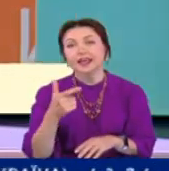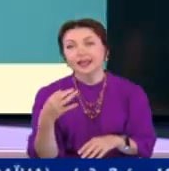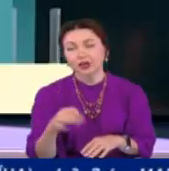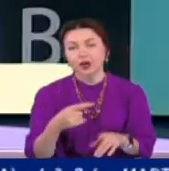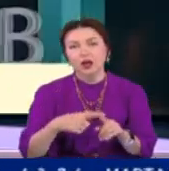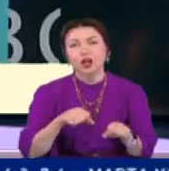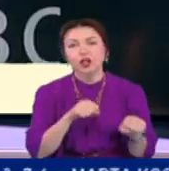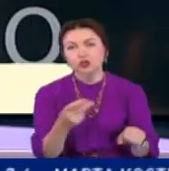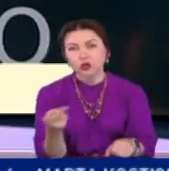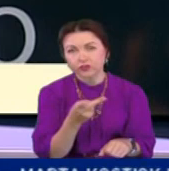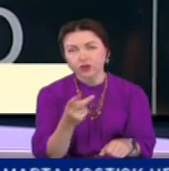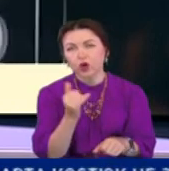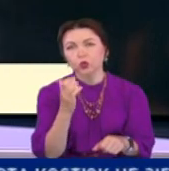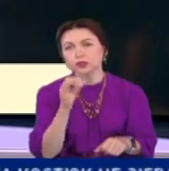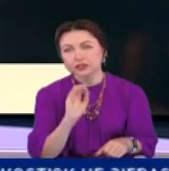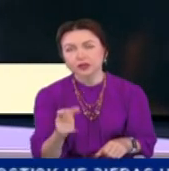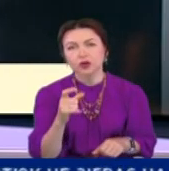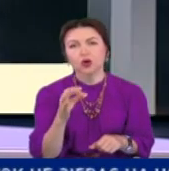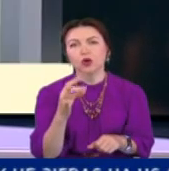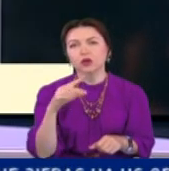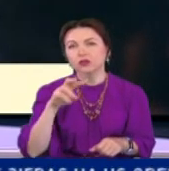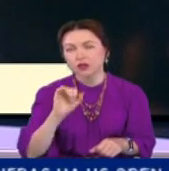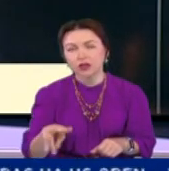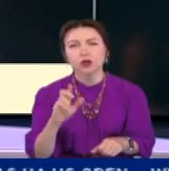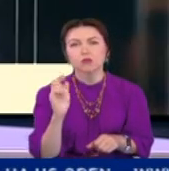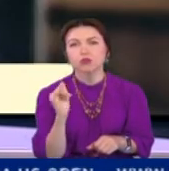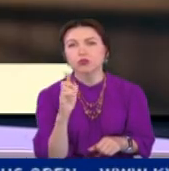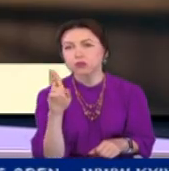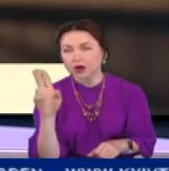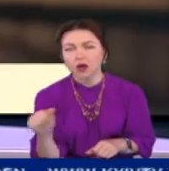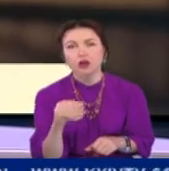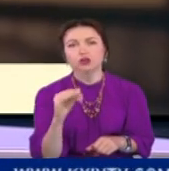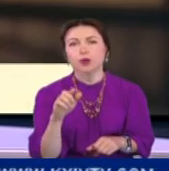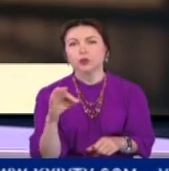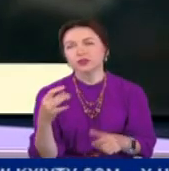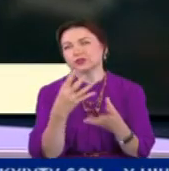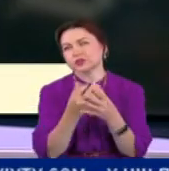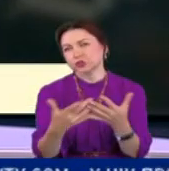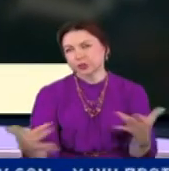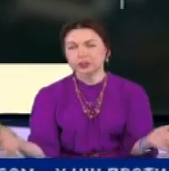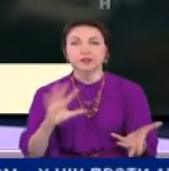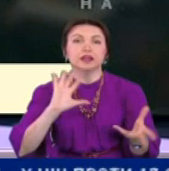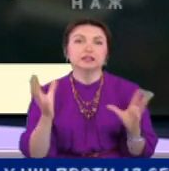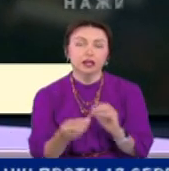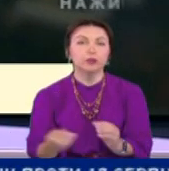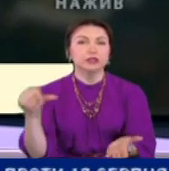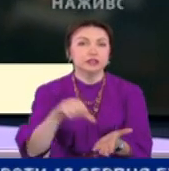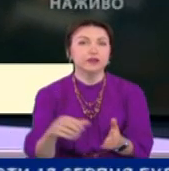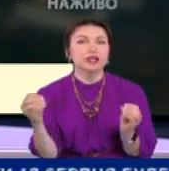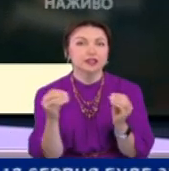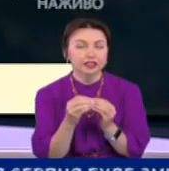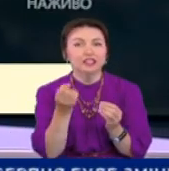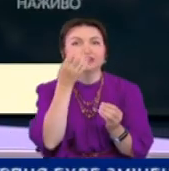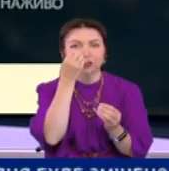Харлан, Олександр Усик, Андрій Шевченко, Сергій Бубка, Леонід Жаботинський та інші. Загалом представлено 10